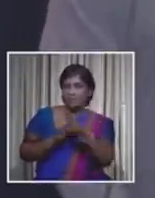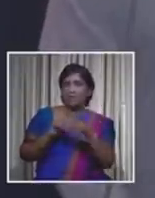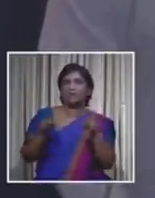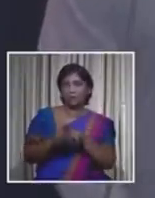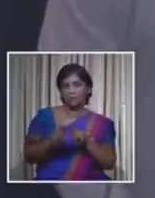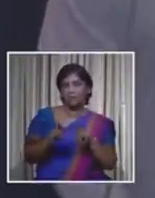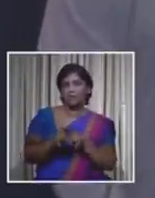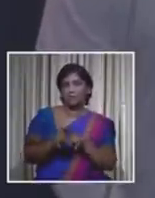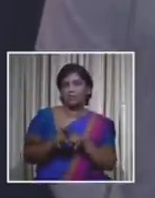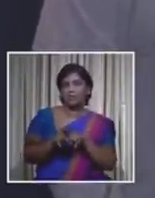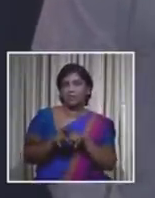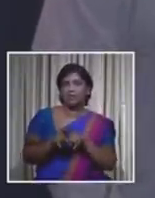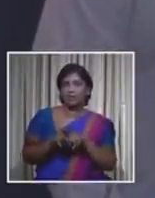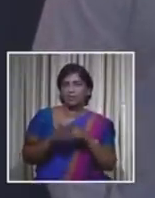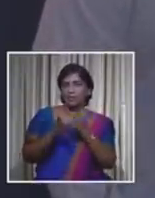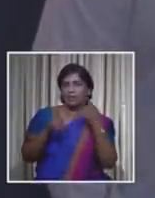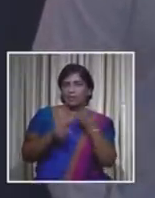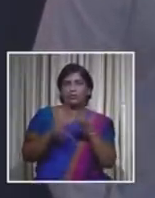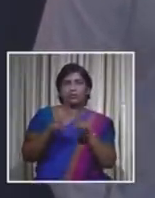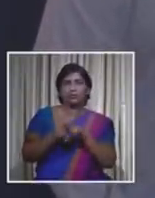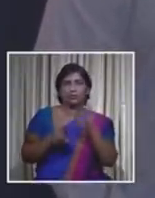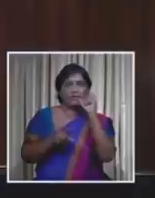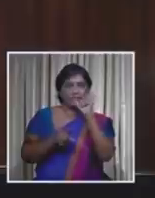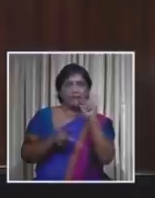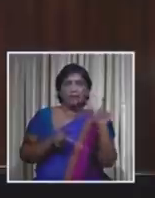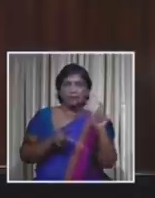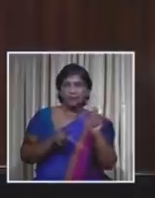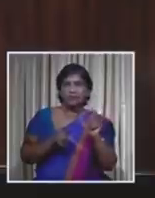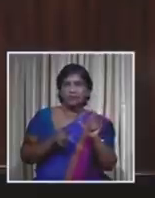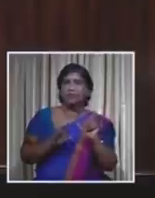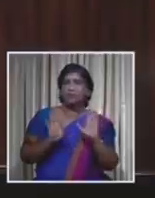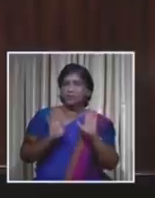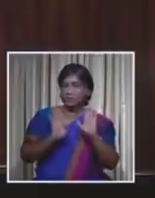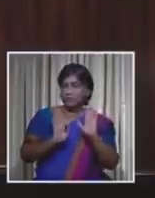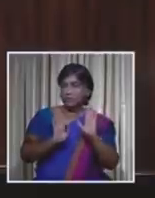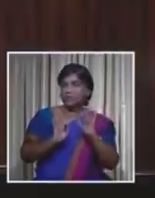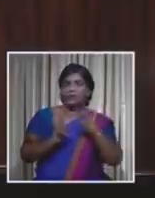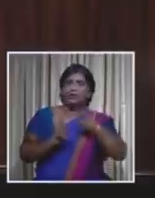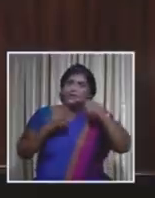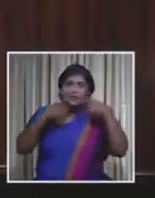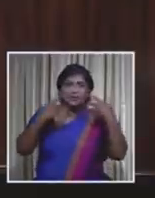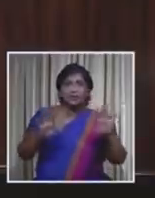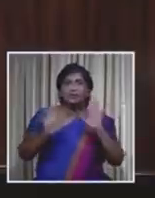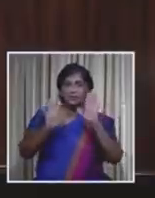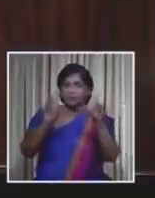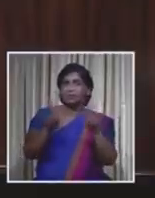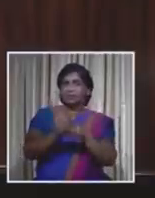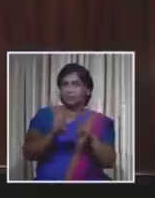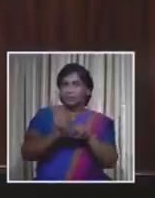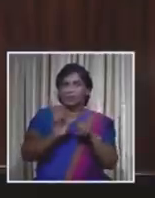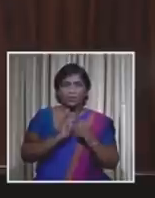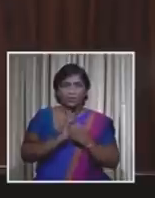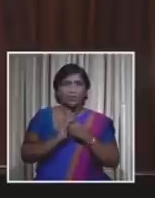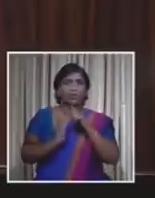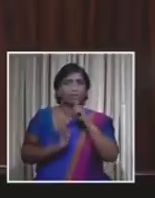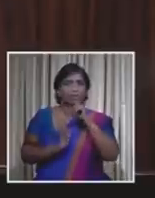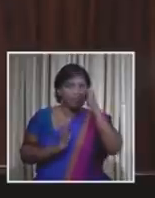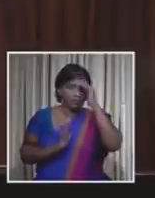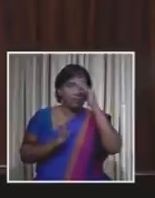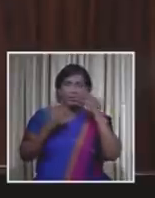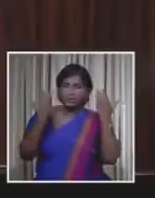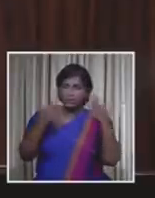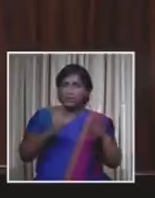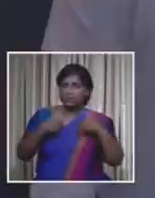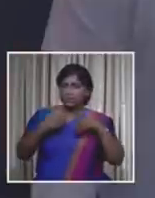සිද්ධ වෙනවා ලිංගික හිංසනයක් සිද්ධ වෙනවා. දැන් නියෝගයේ දුන්නා. මම ඒත් එක්කම කියන්න ඕනේ ගරු කතානායකතුමනි අවසන් කරන්න.